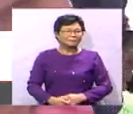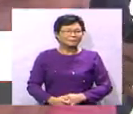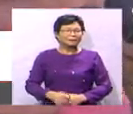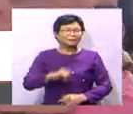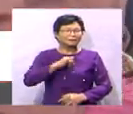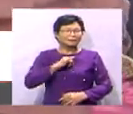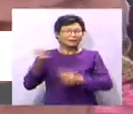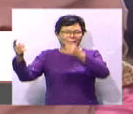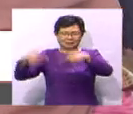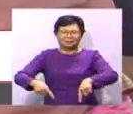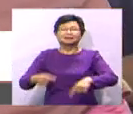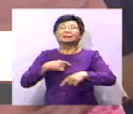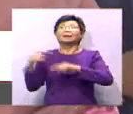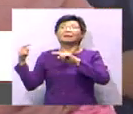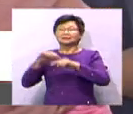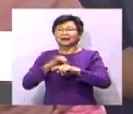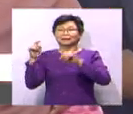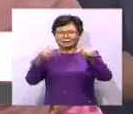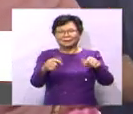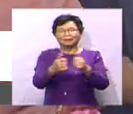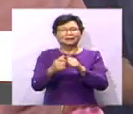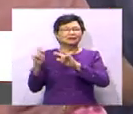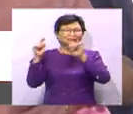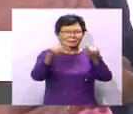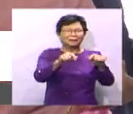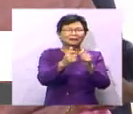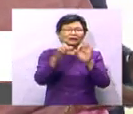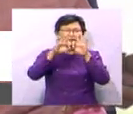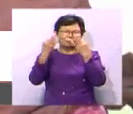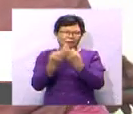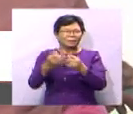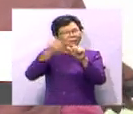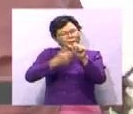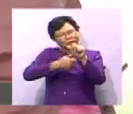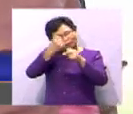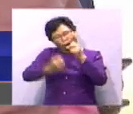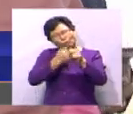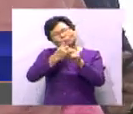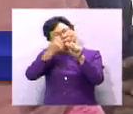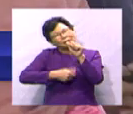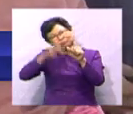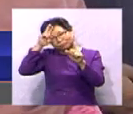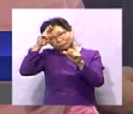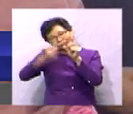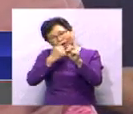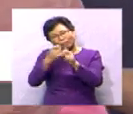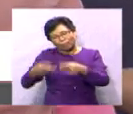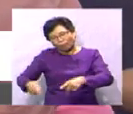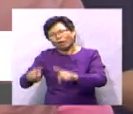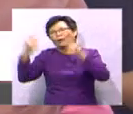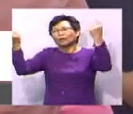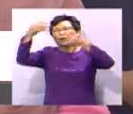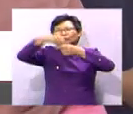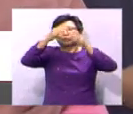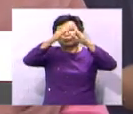Saya datang dengan family lah. Setiap tahun datang ke? Setiap tahun kami ambil peluang raya dekat